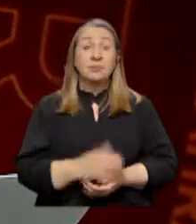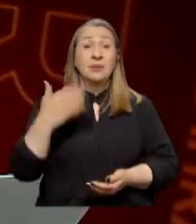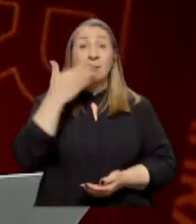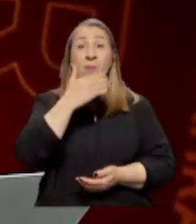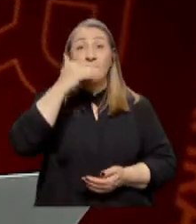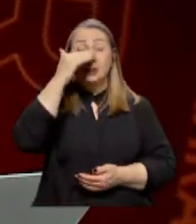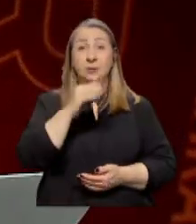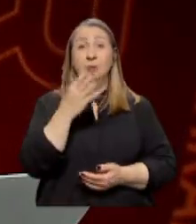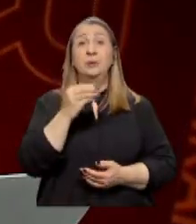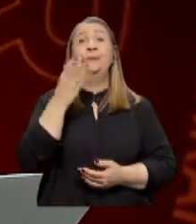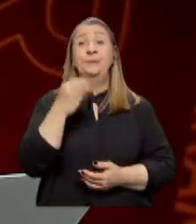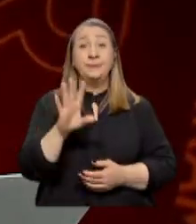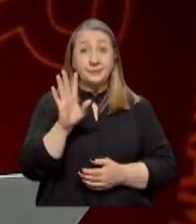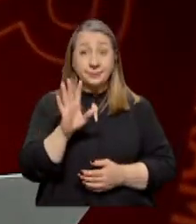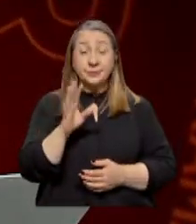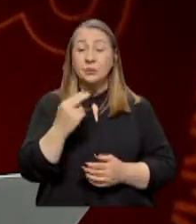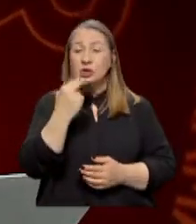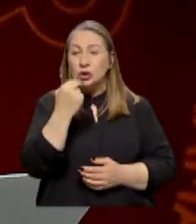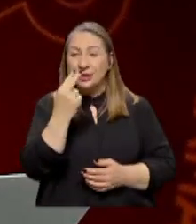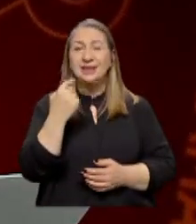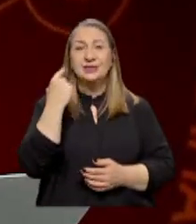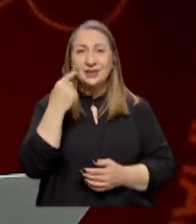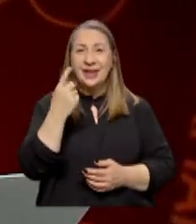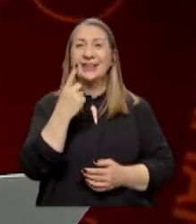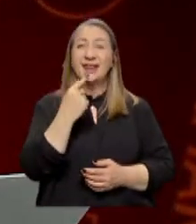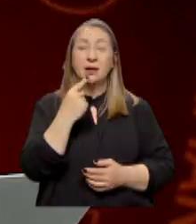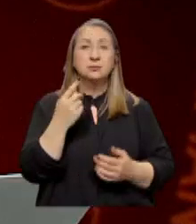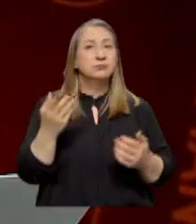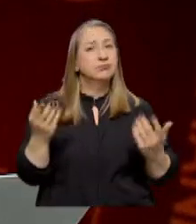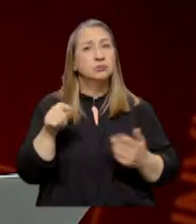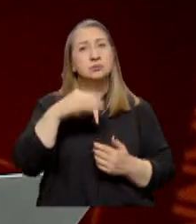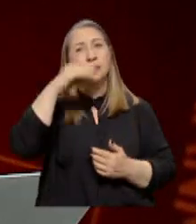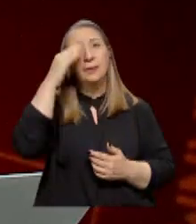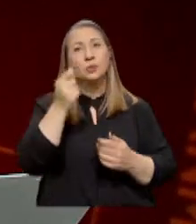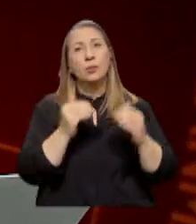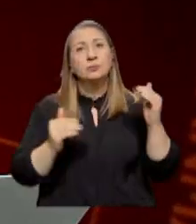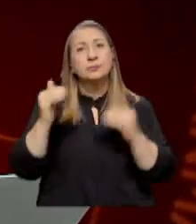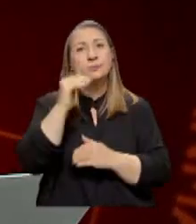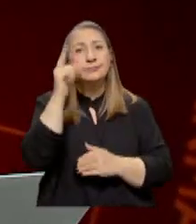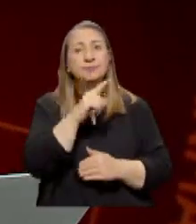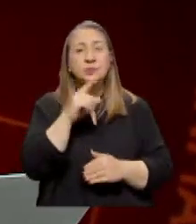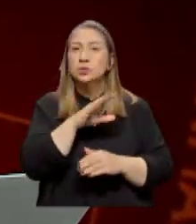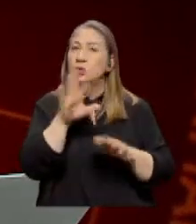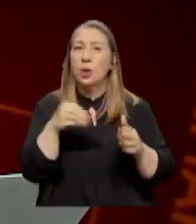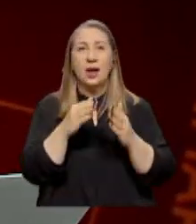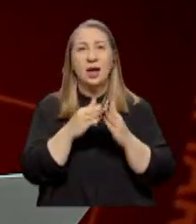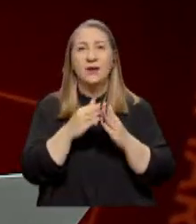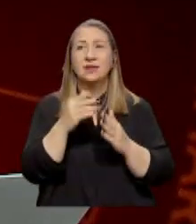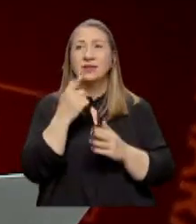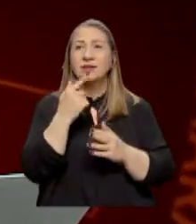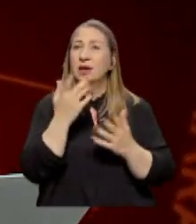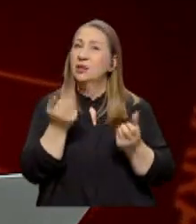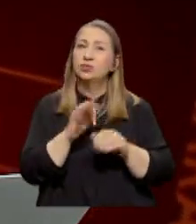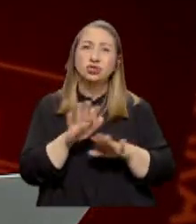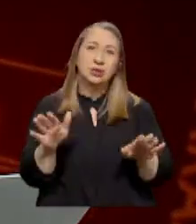Ramazan bayramının olmazsa olmazı çikolata, şeker ve tatlı. Ancak bu bayram yüksek fiyatı nedeniyle çoğu eve